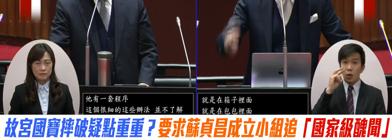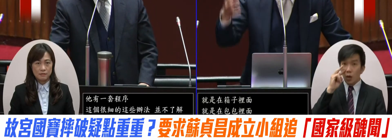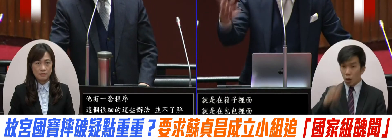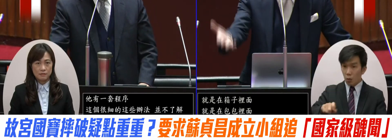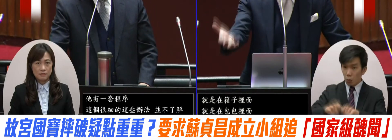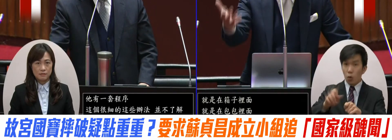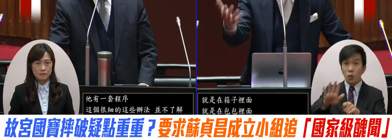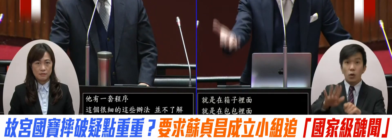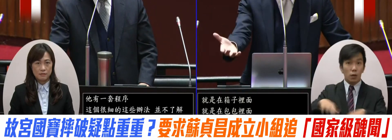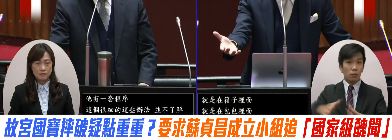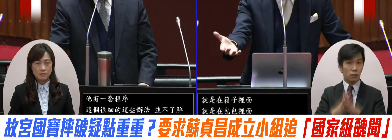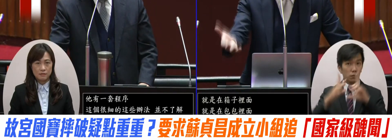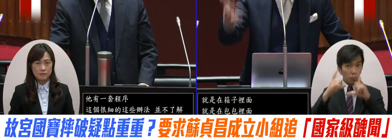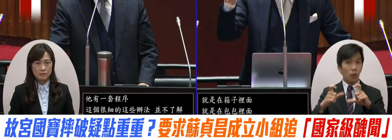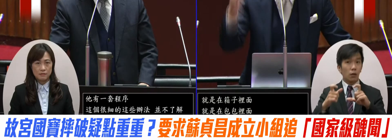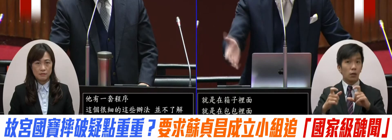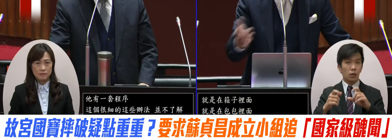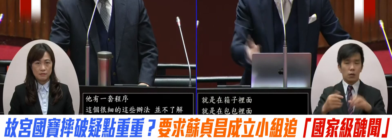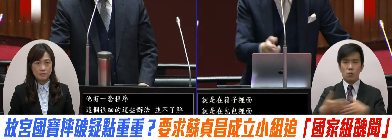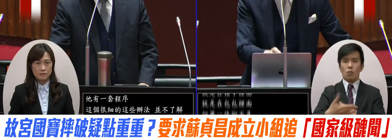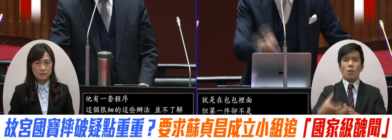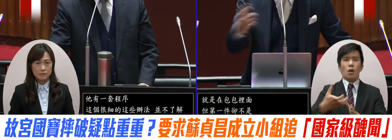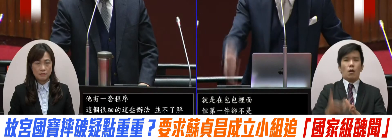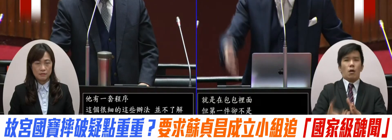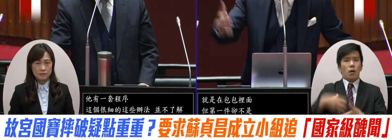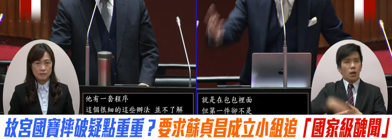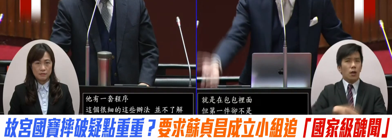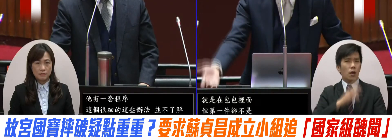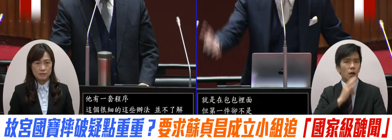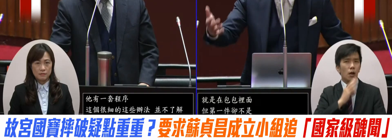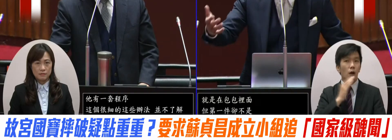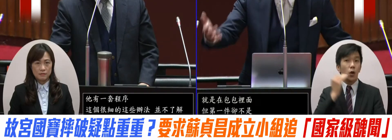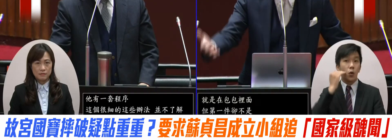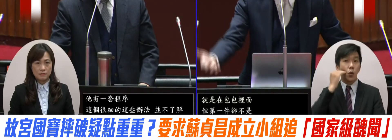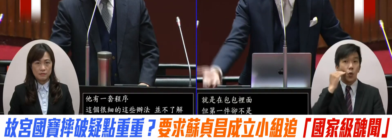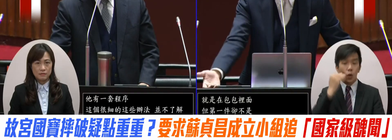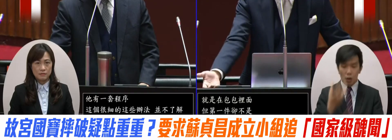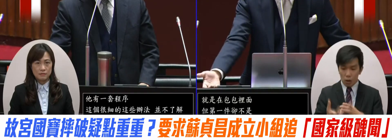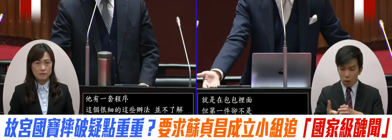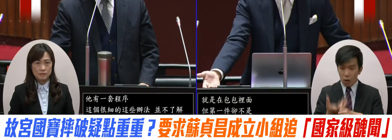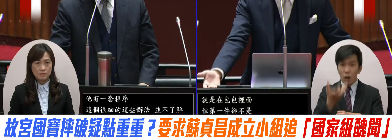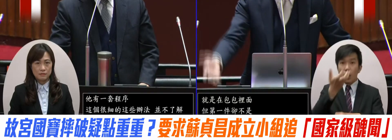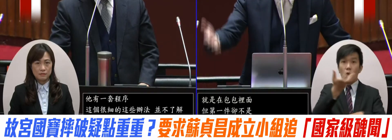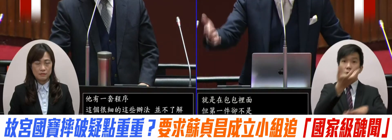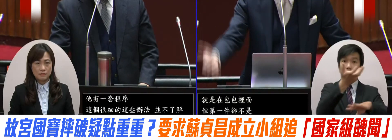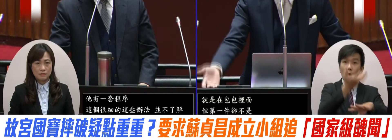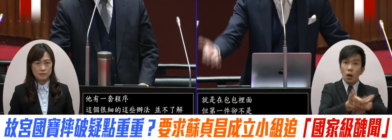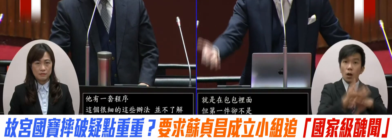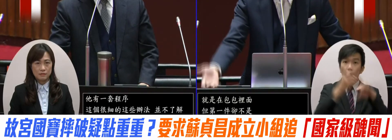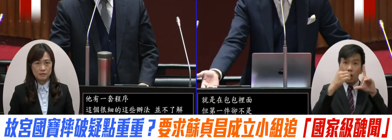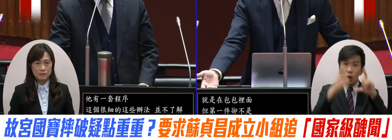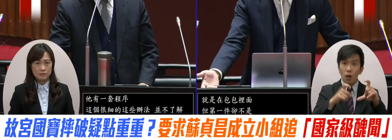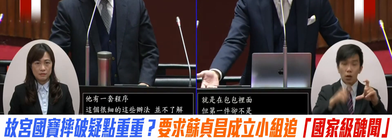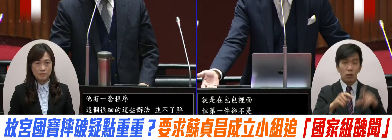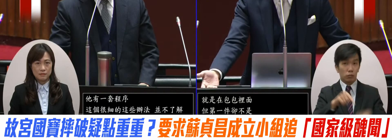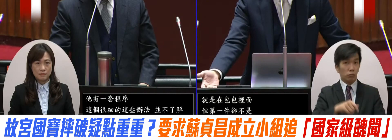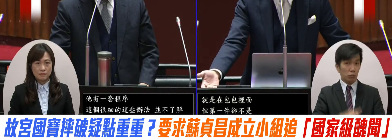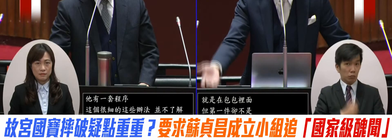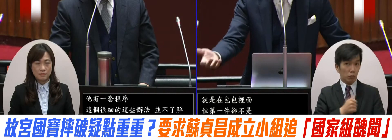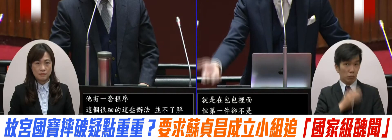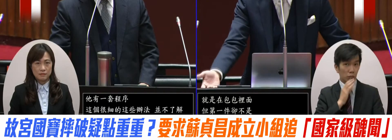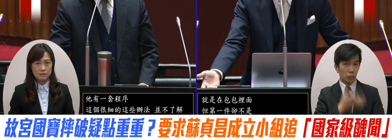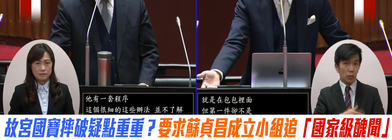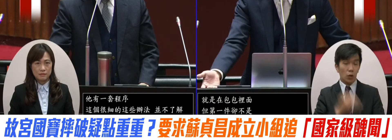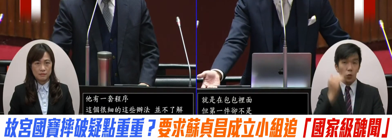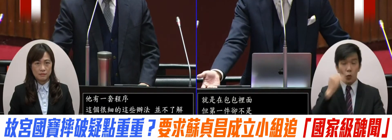照相，那么他应该在盒子内。可是如果他今天已经在外面了，在桌子上面照相，如果这是第一现场的照片，